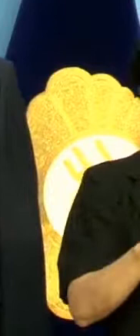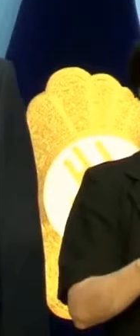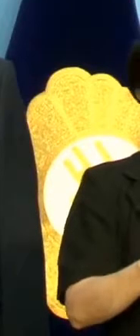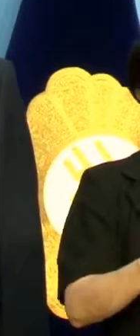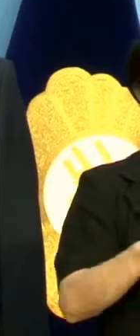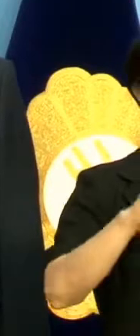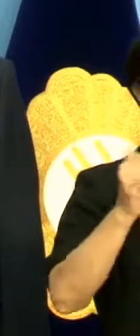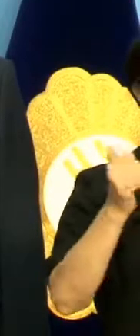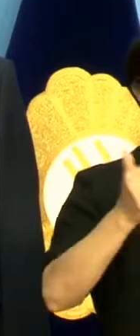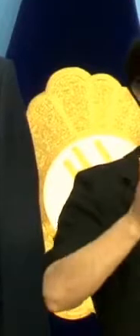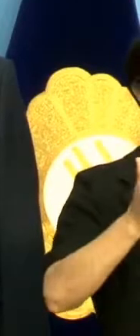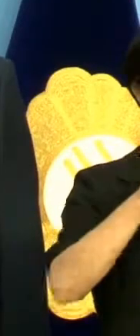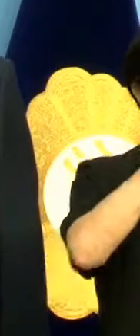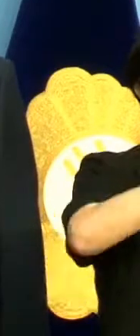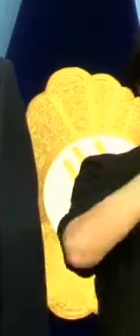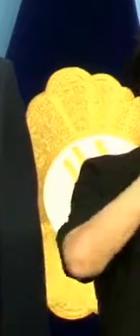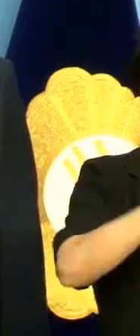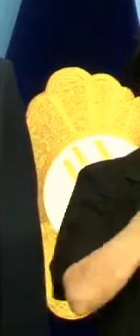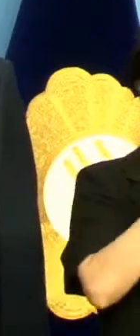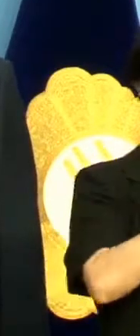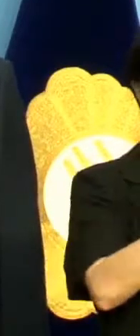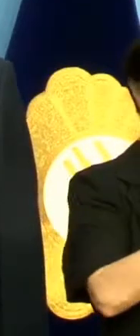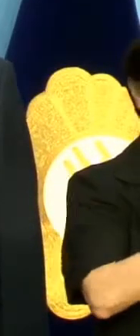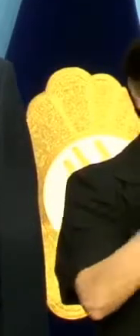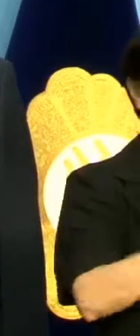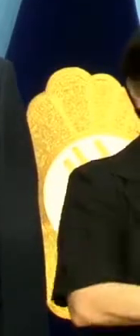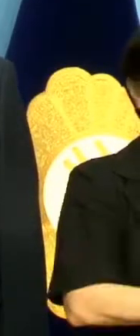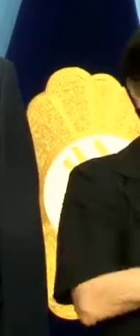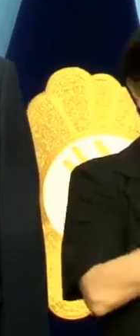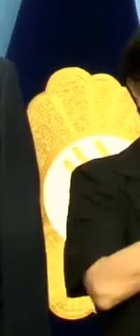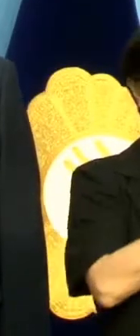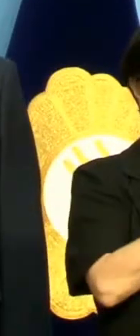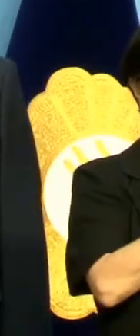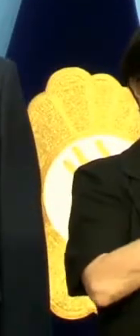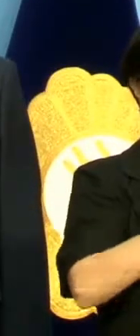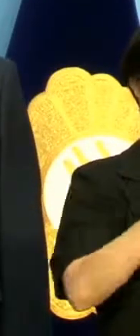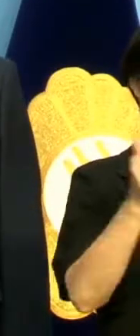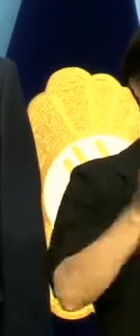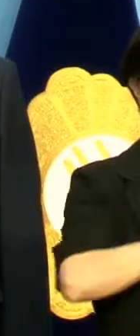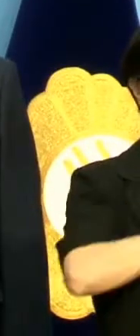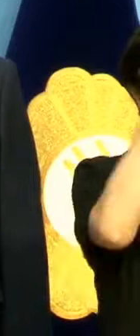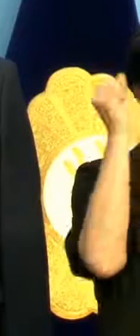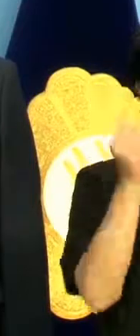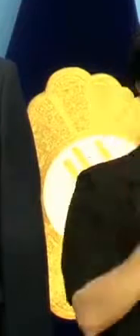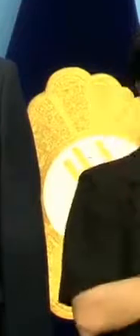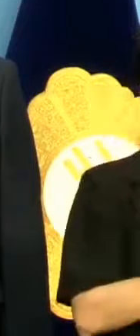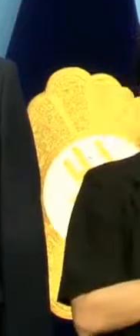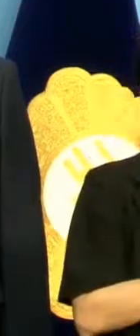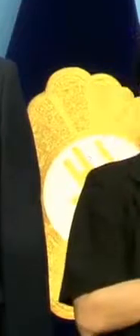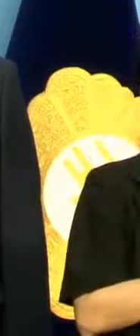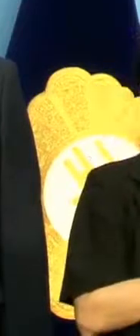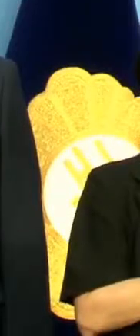총선에서 민주당 국회의원 후보로 공천 받아 국회의원이 되었습니다